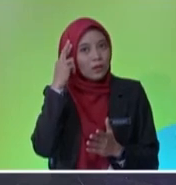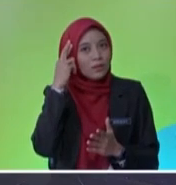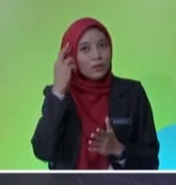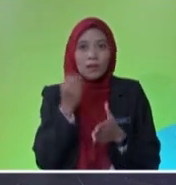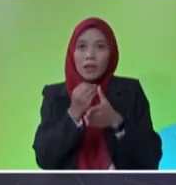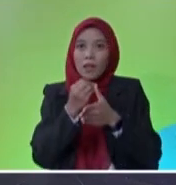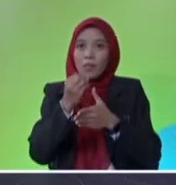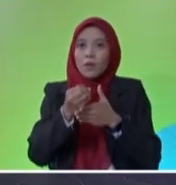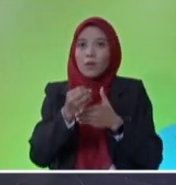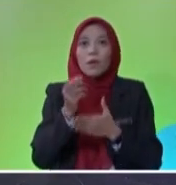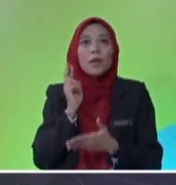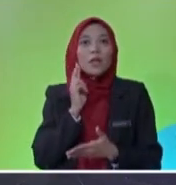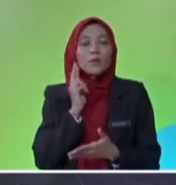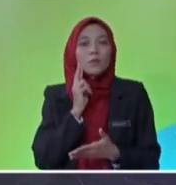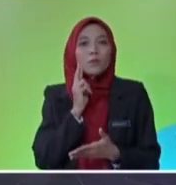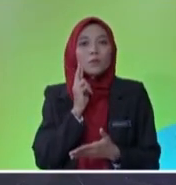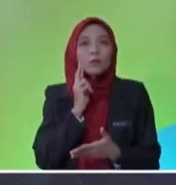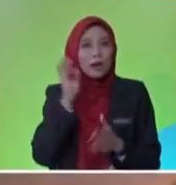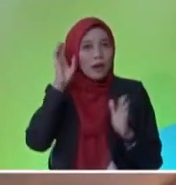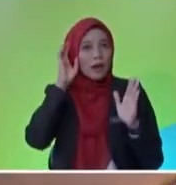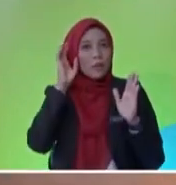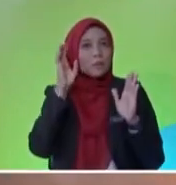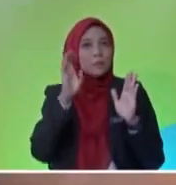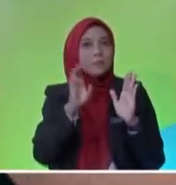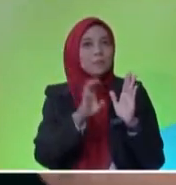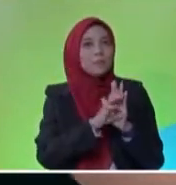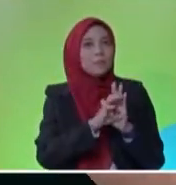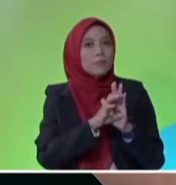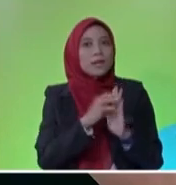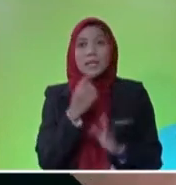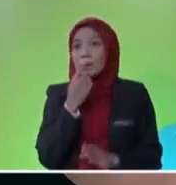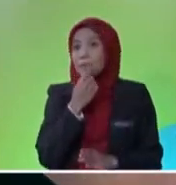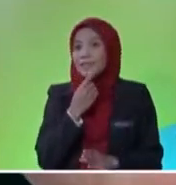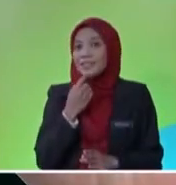betul dan ini ialah Gambar siapa